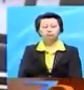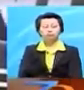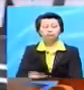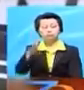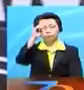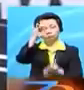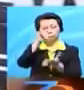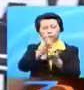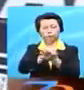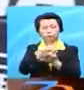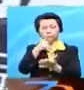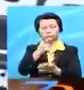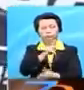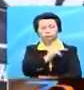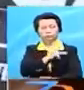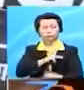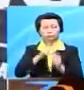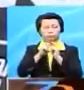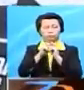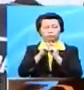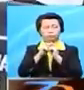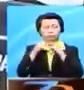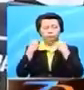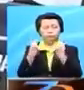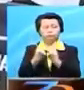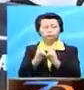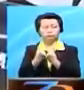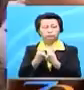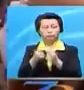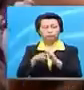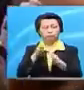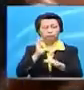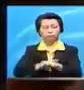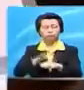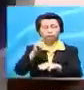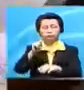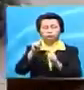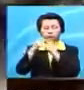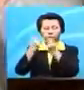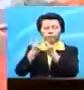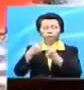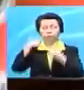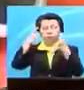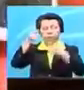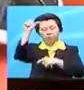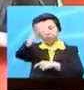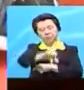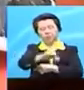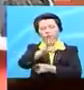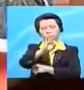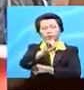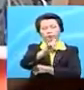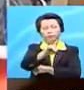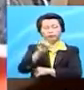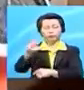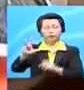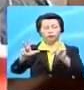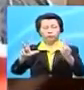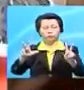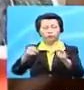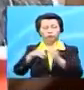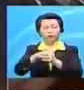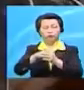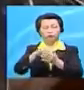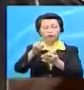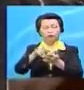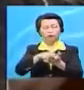Keyakinan dilontarkan ketua pasukan Muhammad Hasbullah Awang semasa T-Team berjaya menewaskan Felda United 3-2 dalam saingan